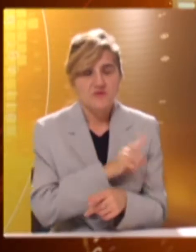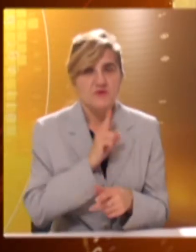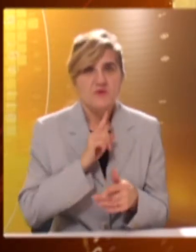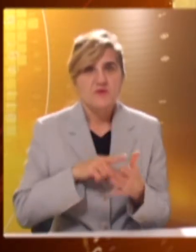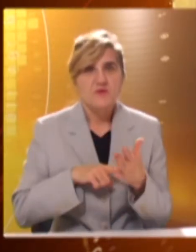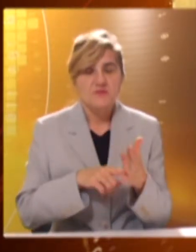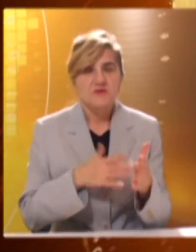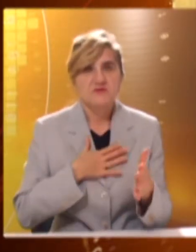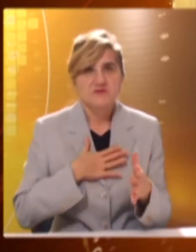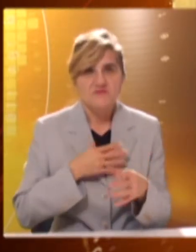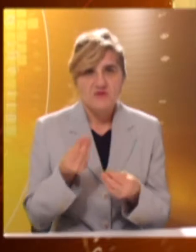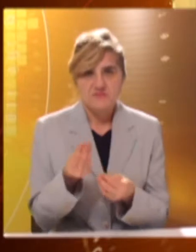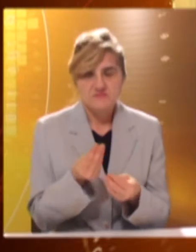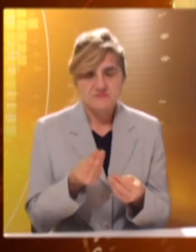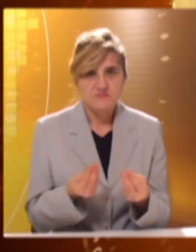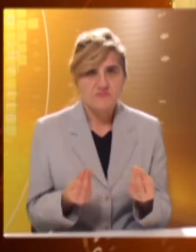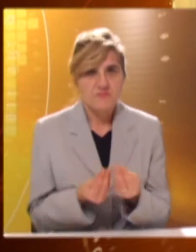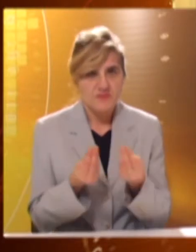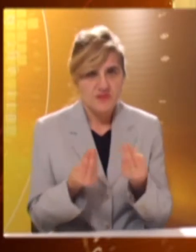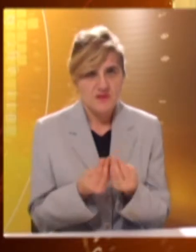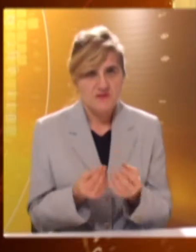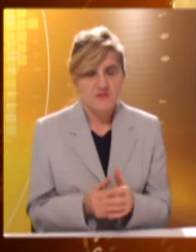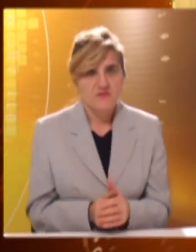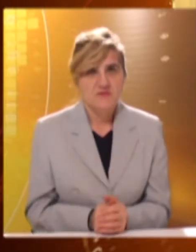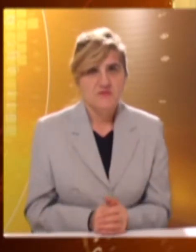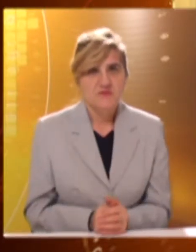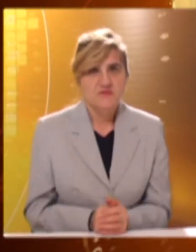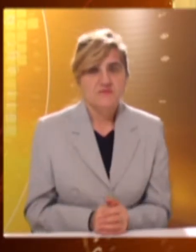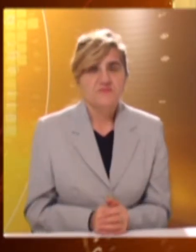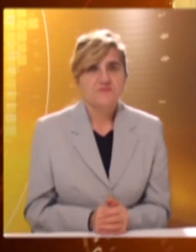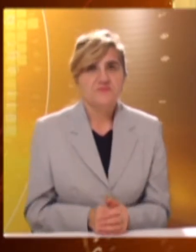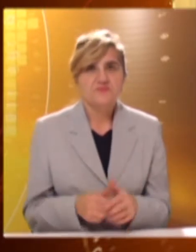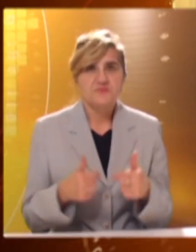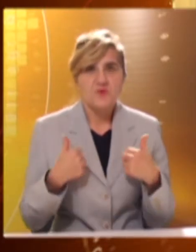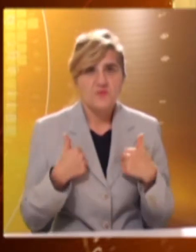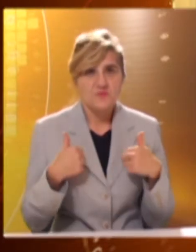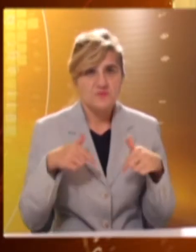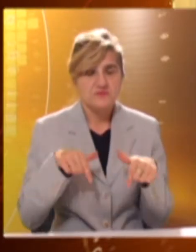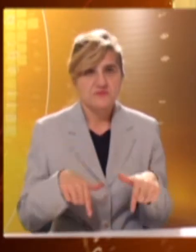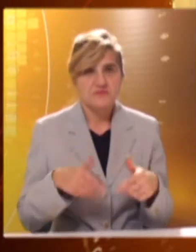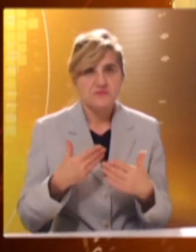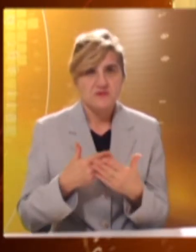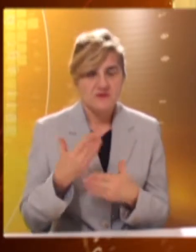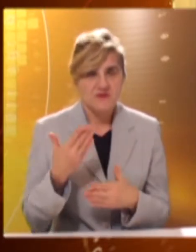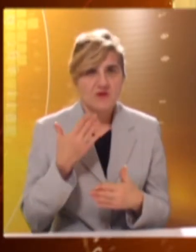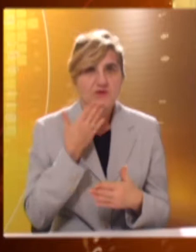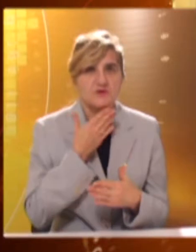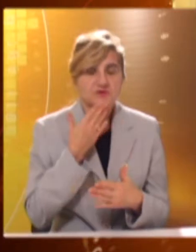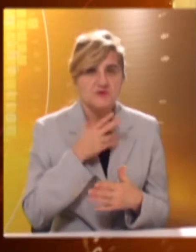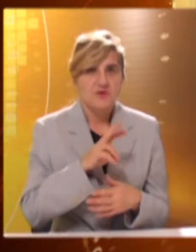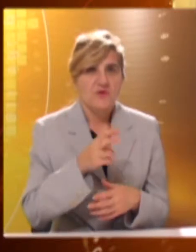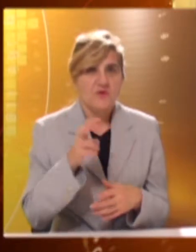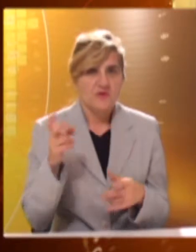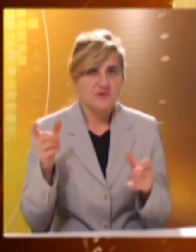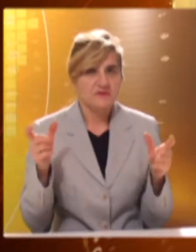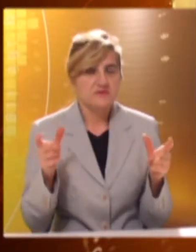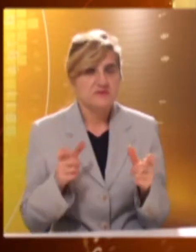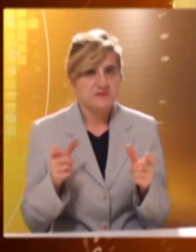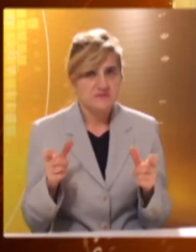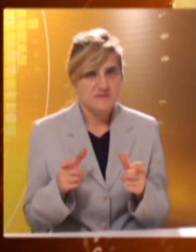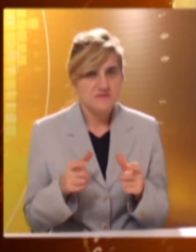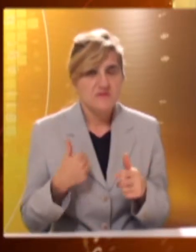rukotvorine. U sredini koja je ovako puna različitosti kao što je naša, od slikave škola, škola odslikava takvu